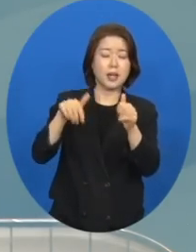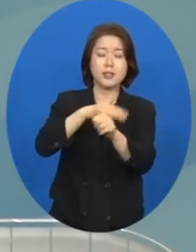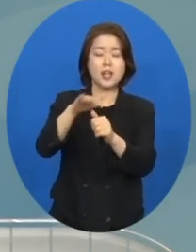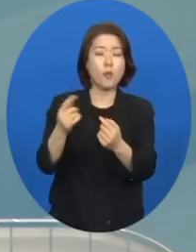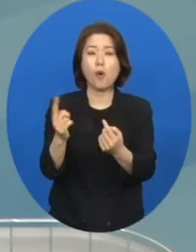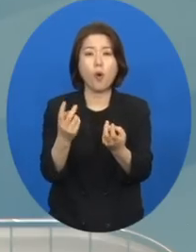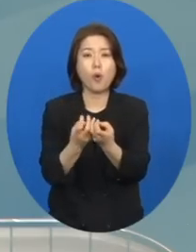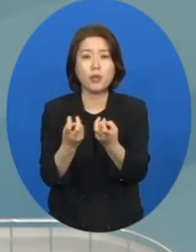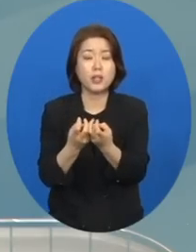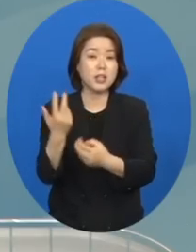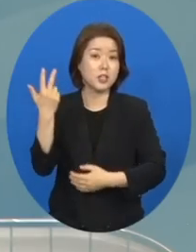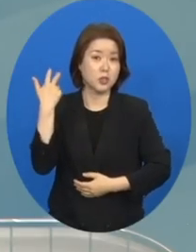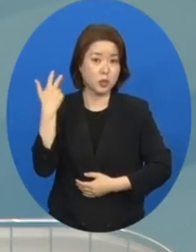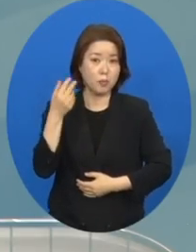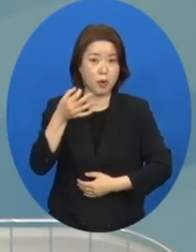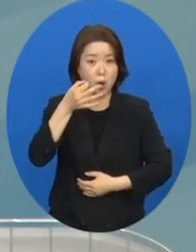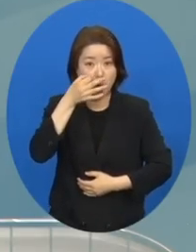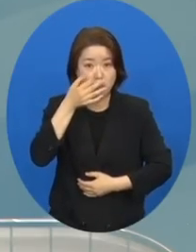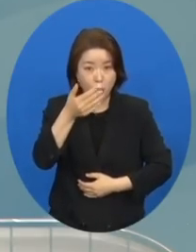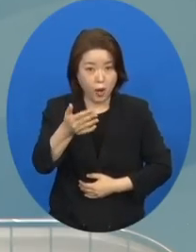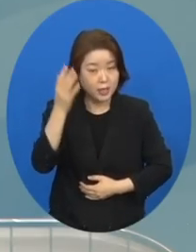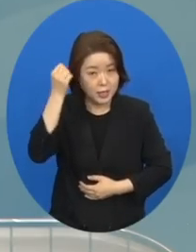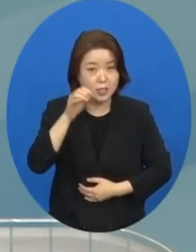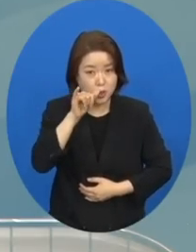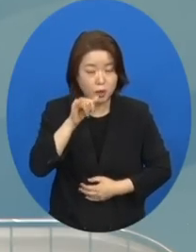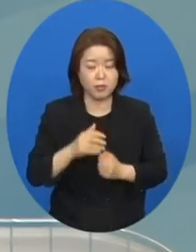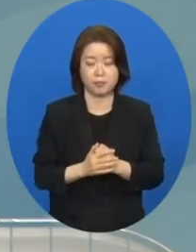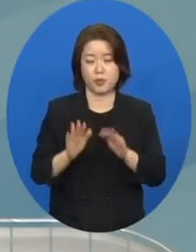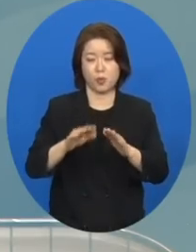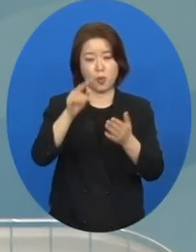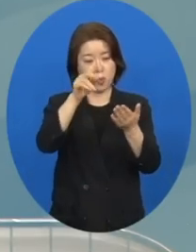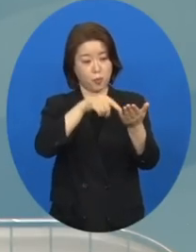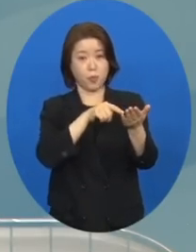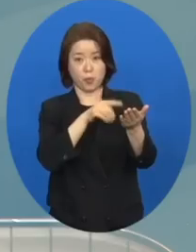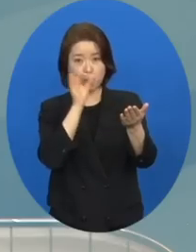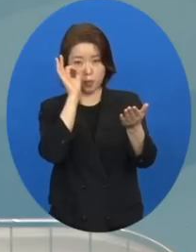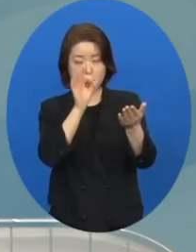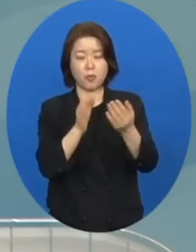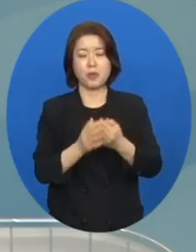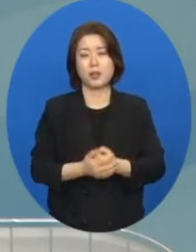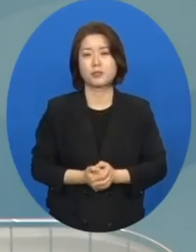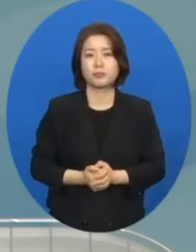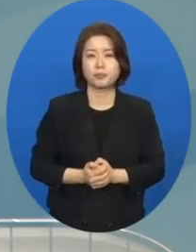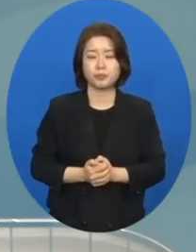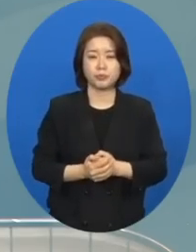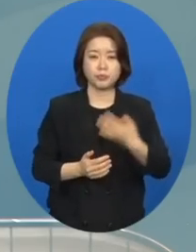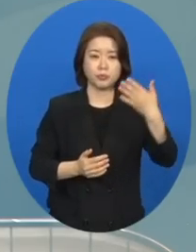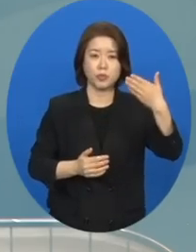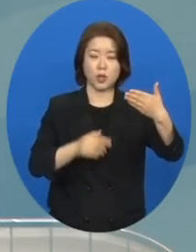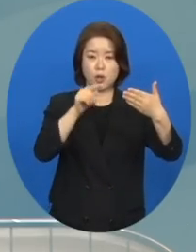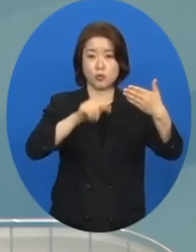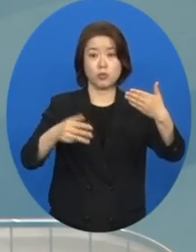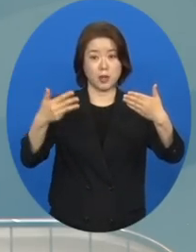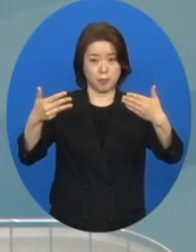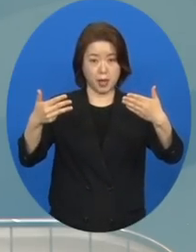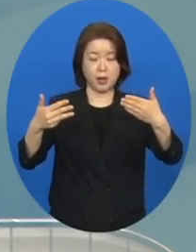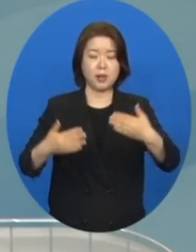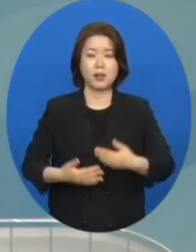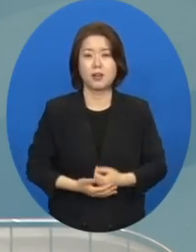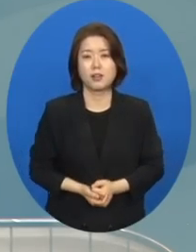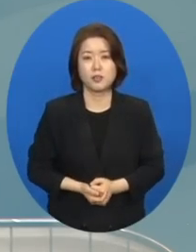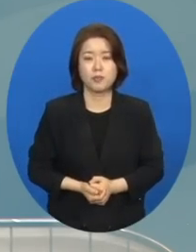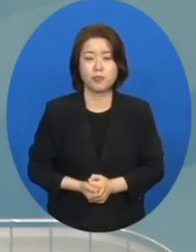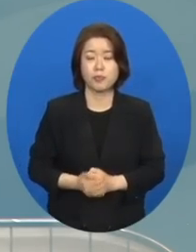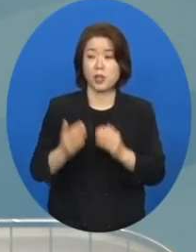어땠는지 제 1조에 시켰나 씁니까 자 오늘 말씀에 보면 요 이렇게 되어있어요 구전 8절 인데요 다시 한번 읽어 볼게요